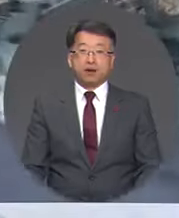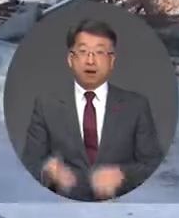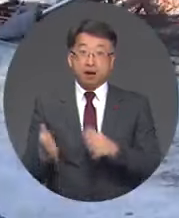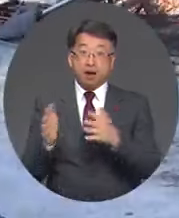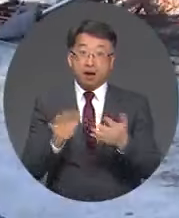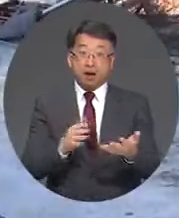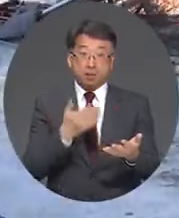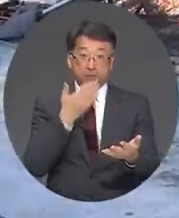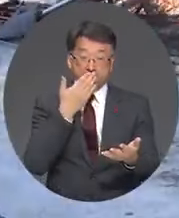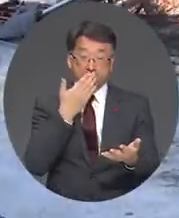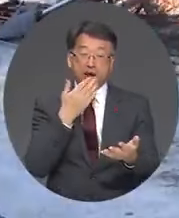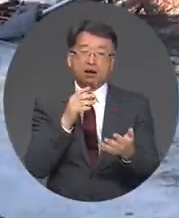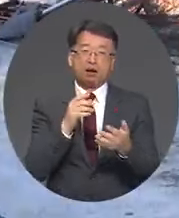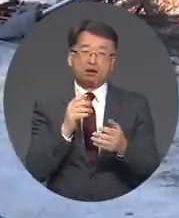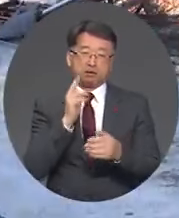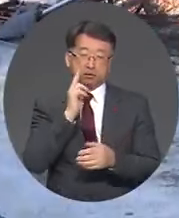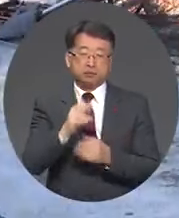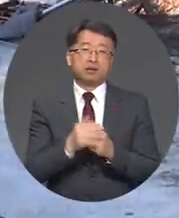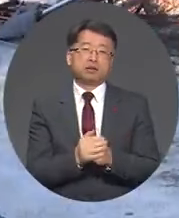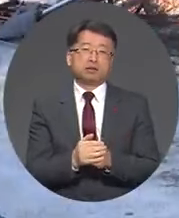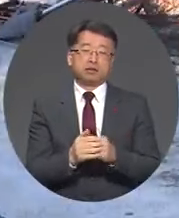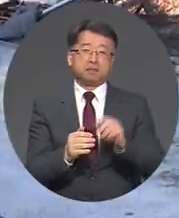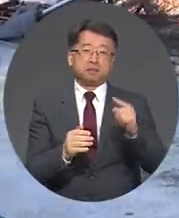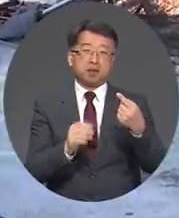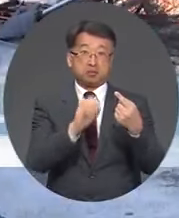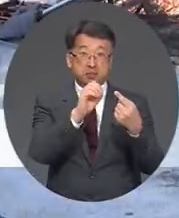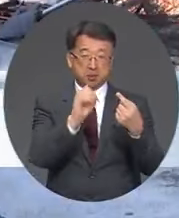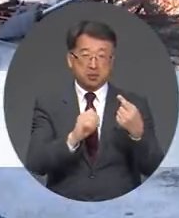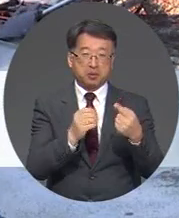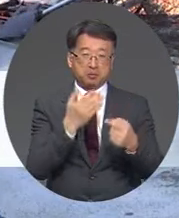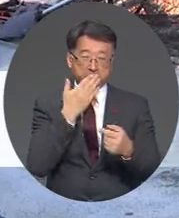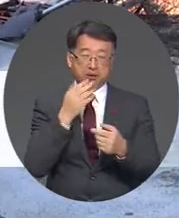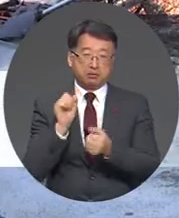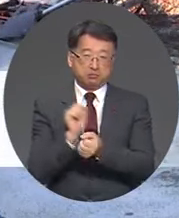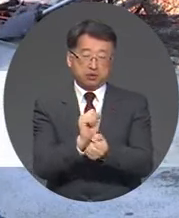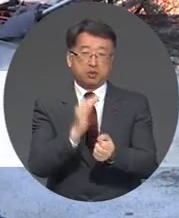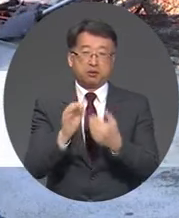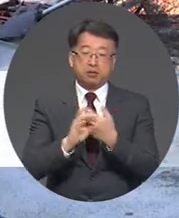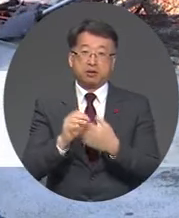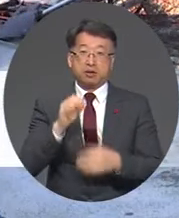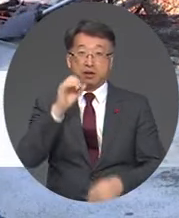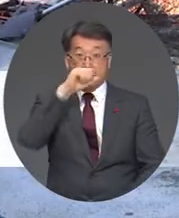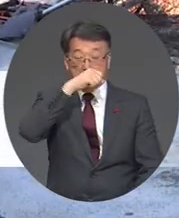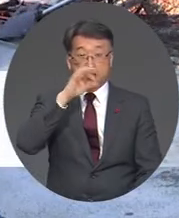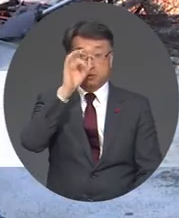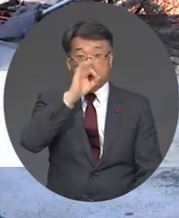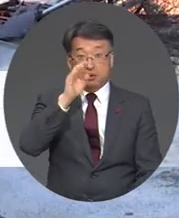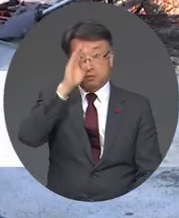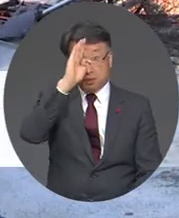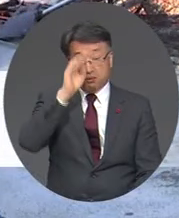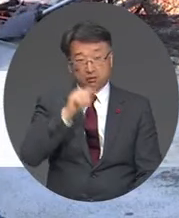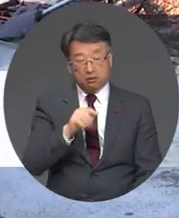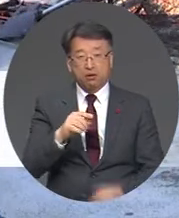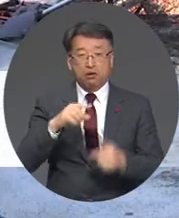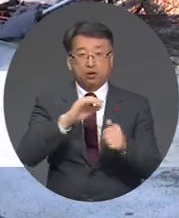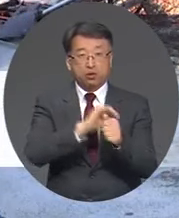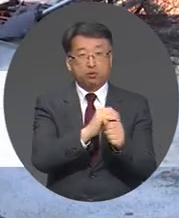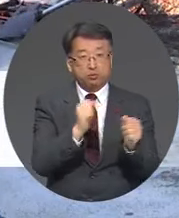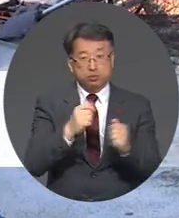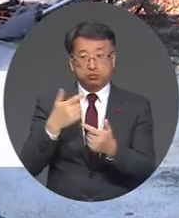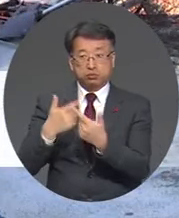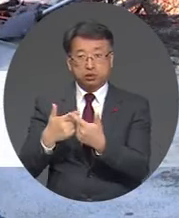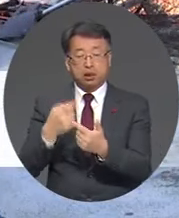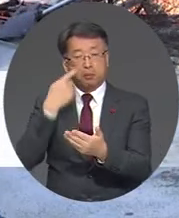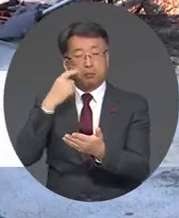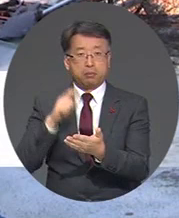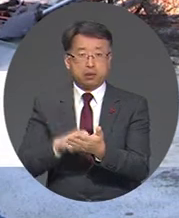치사율이 100%인 아프리카 돼지 열병에 감염된 멧돼지가 경북과 부산에서 잇따라 발견되고 있습니다. 불과 이번 달